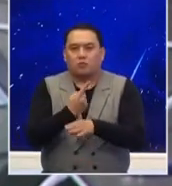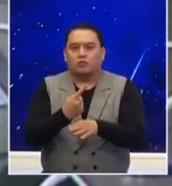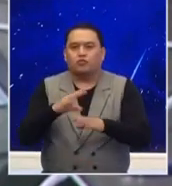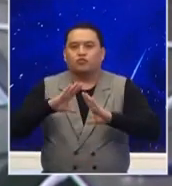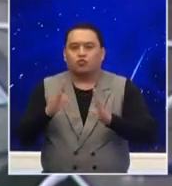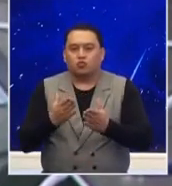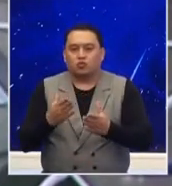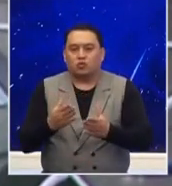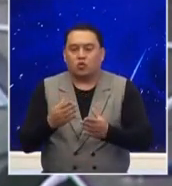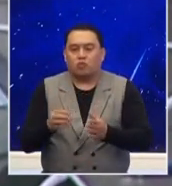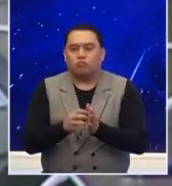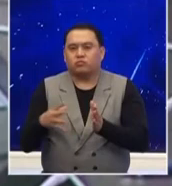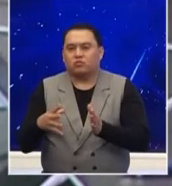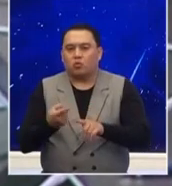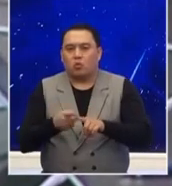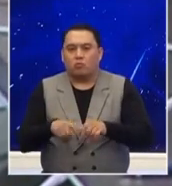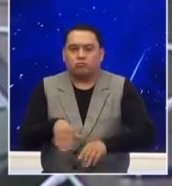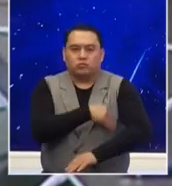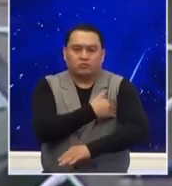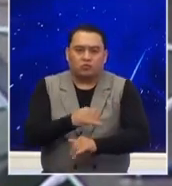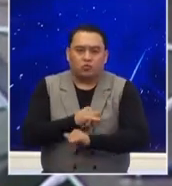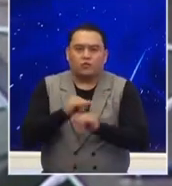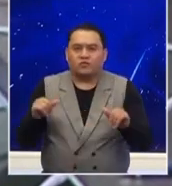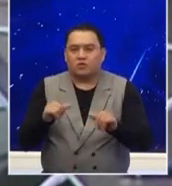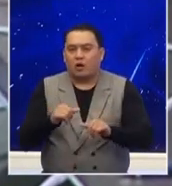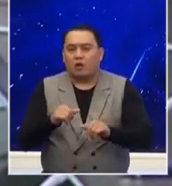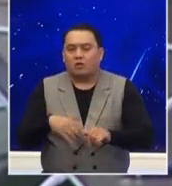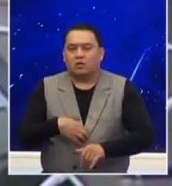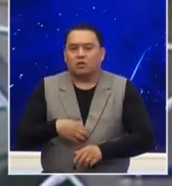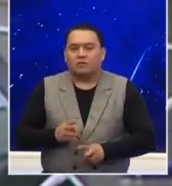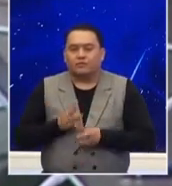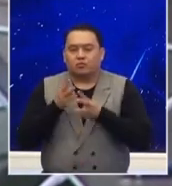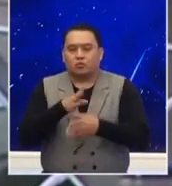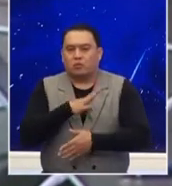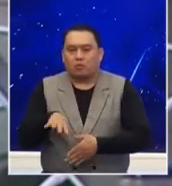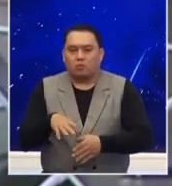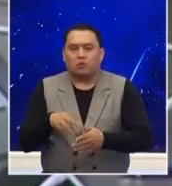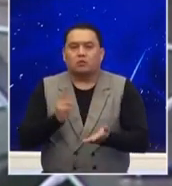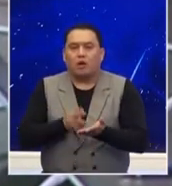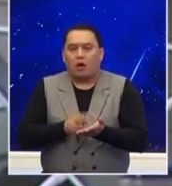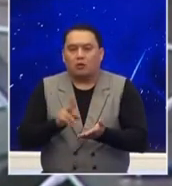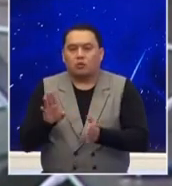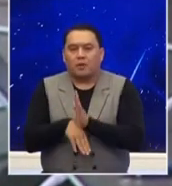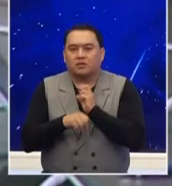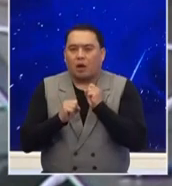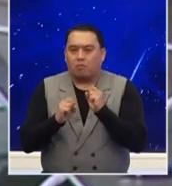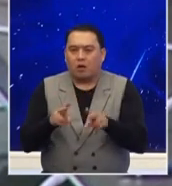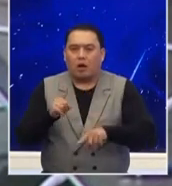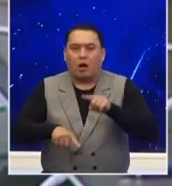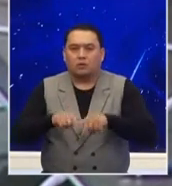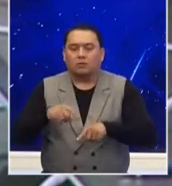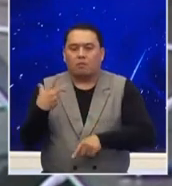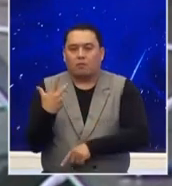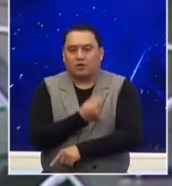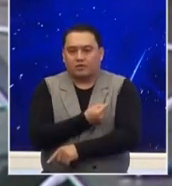побочных эффектов повышения температуры или токсичности вакцины, что подтверждает безопасность отечественной